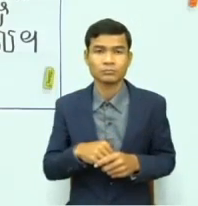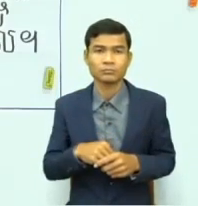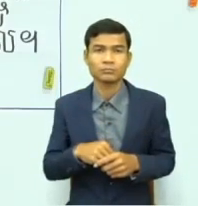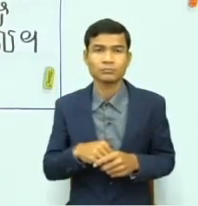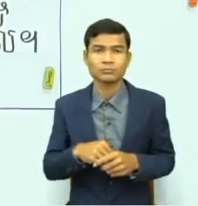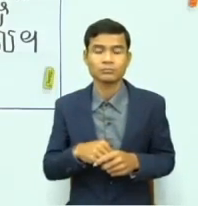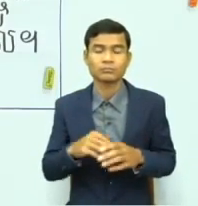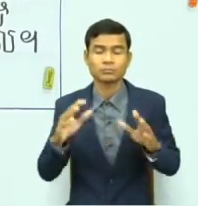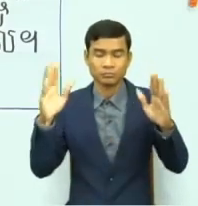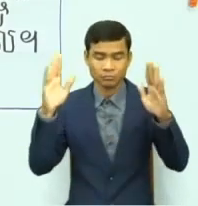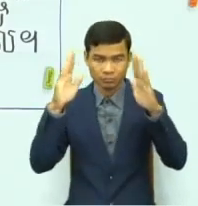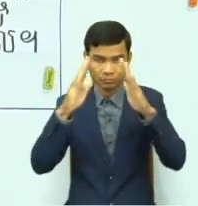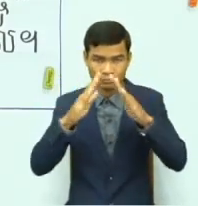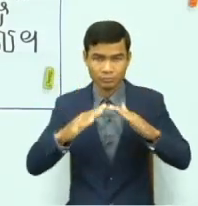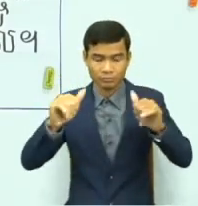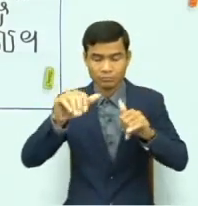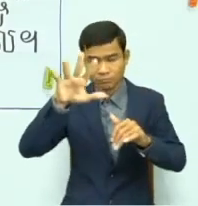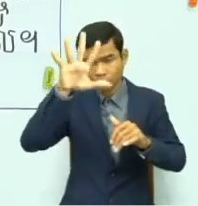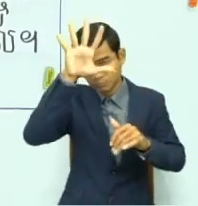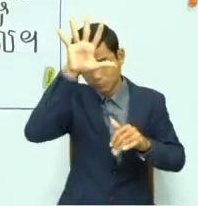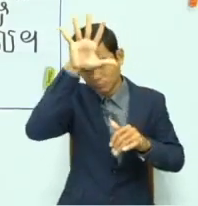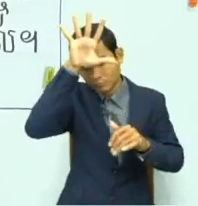pre bờ rộng riết viện